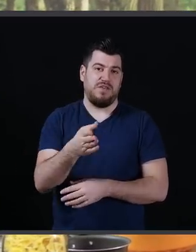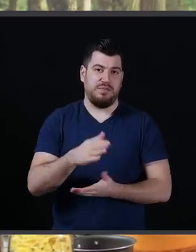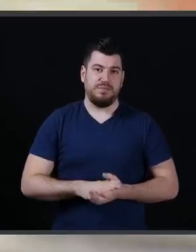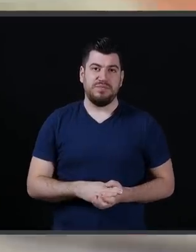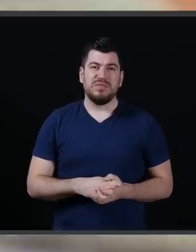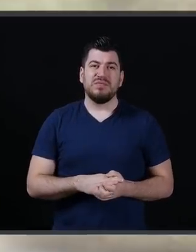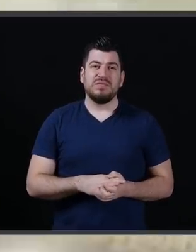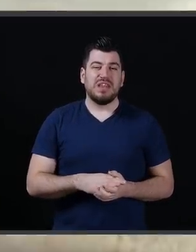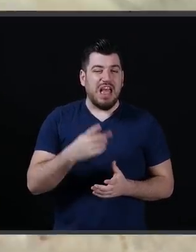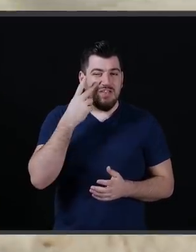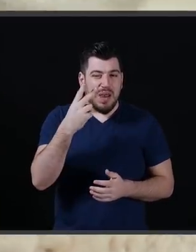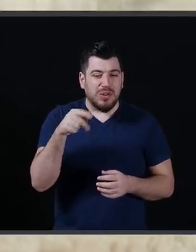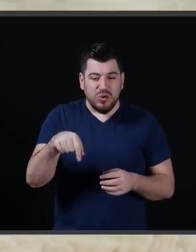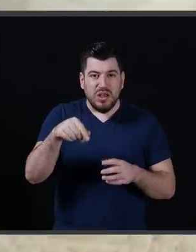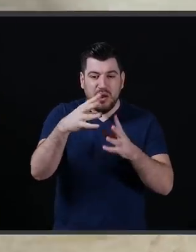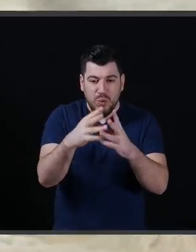πρόβλημα